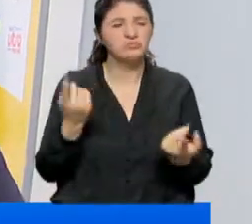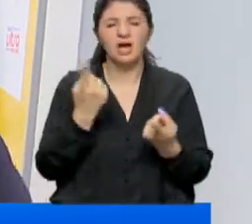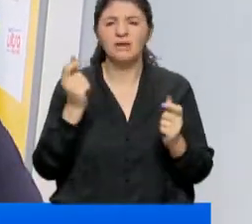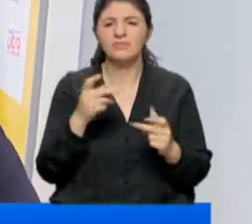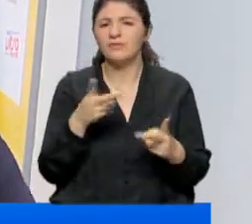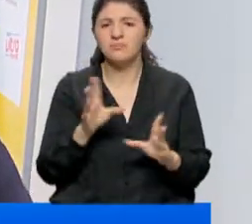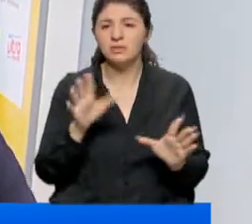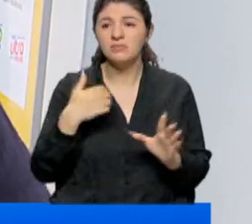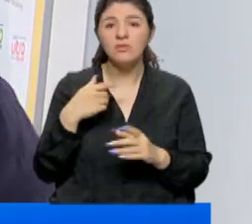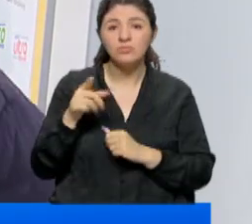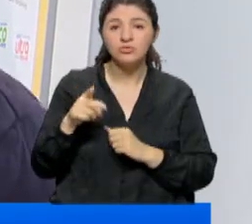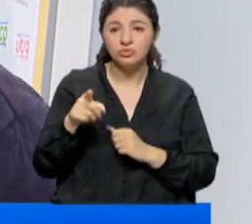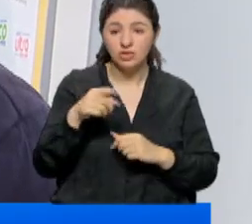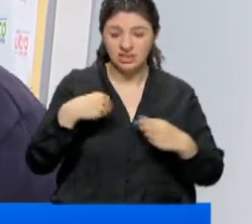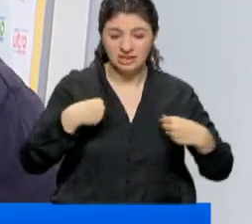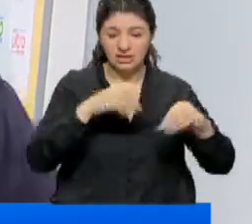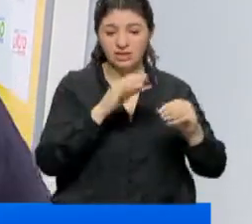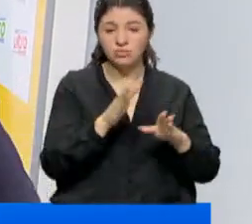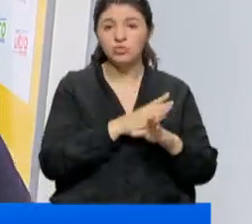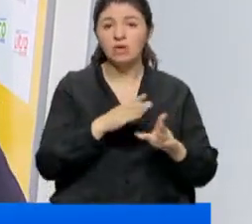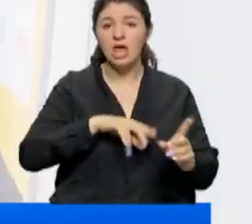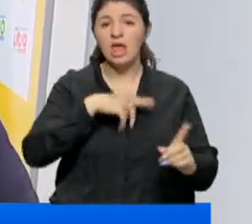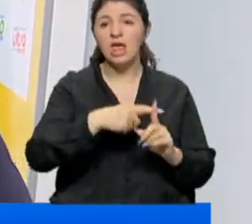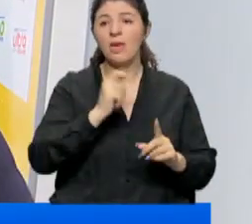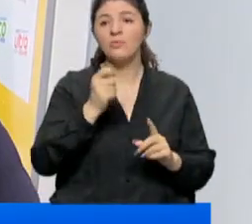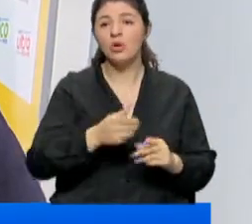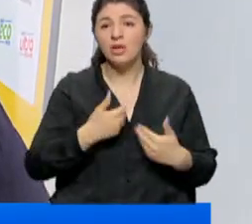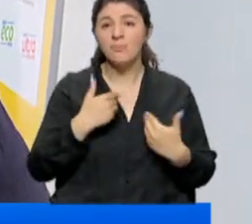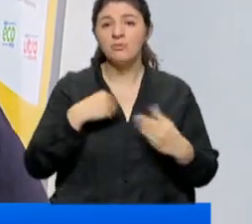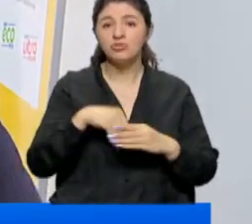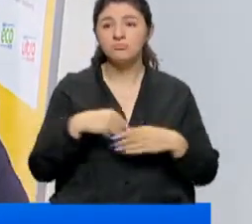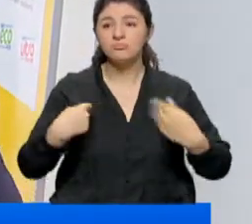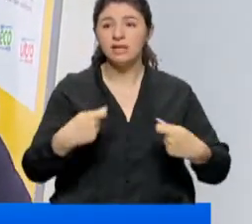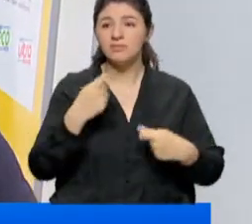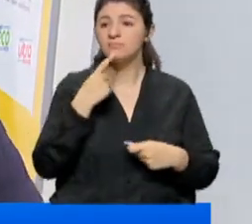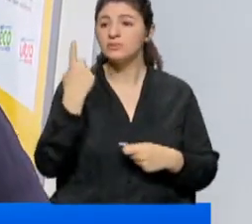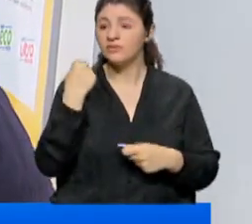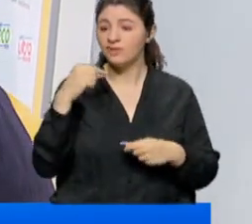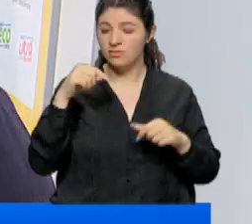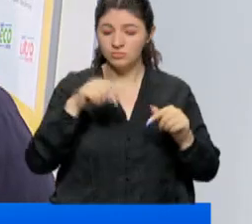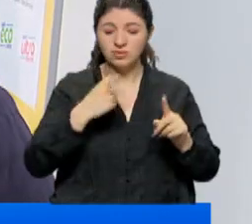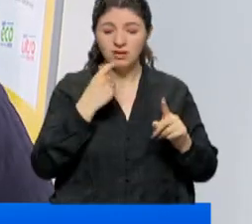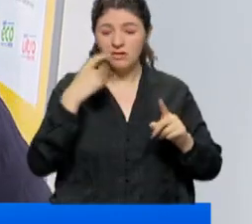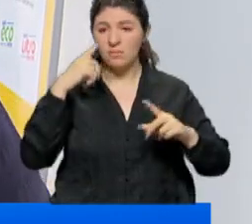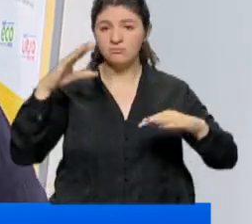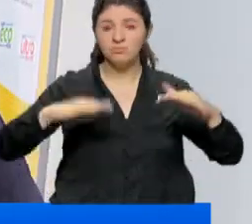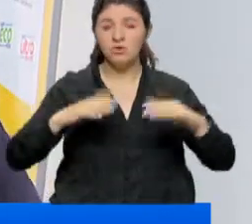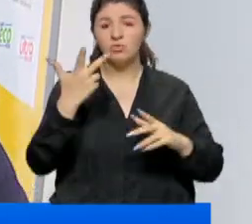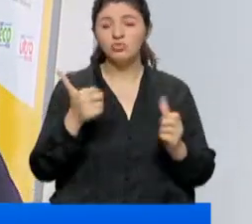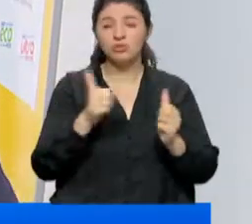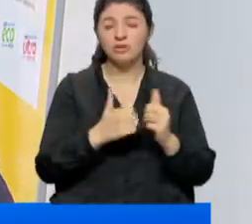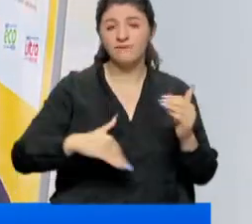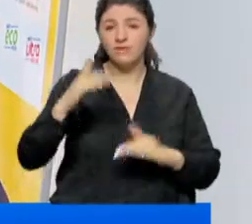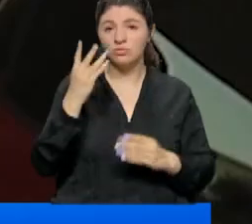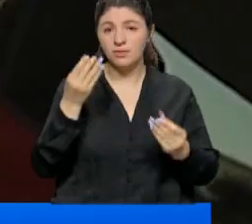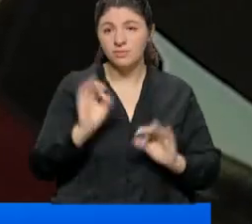herhangi bir şey yapsınlar Ben bunu sattığın ürüne yansıtmak zorundayız Çünkü benim için maliyet şu an geçen sene bu tip bu sene kıyasla aşağıya üç